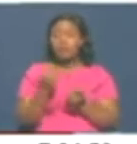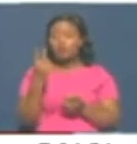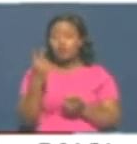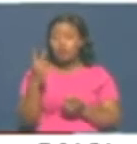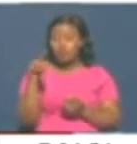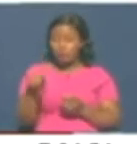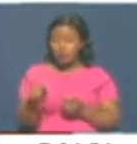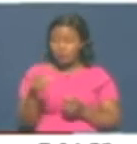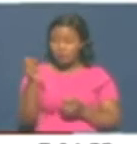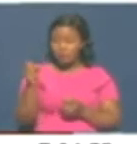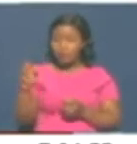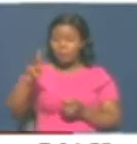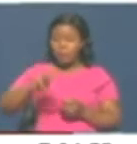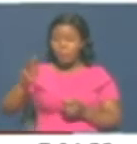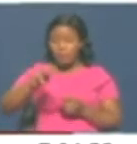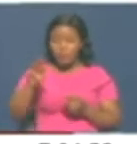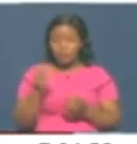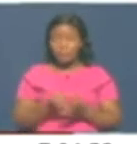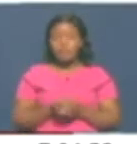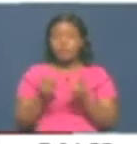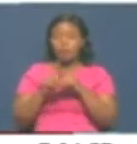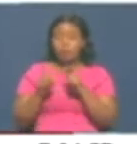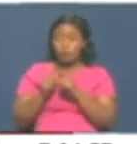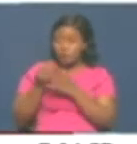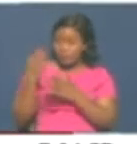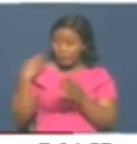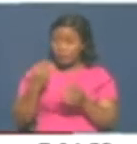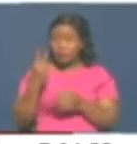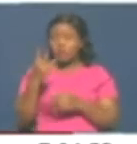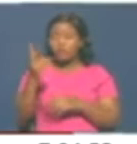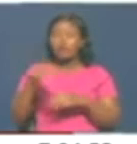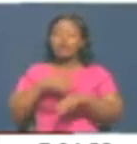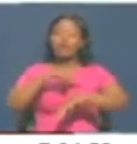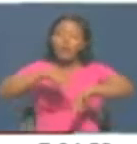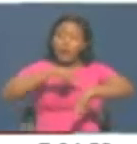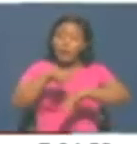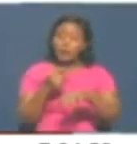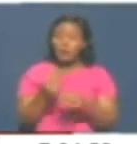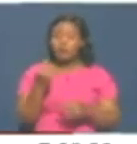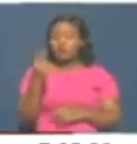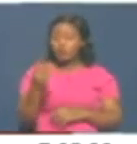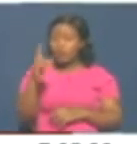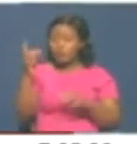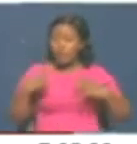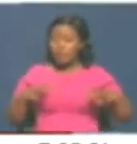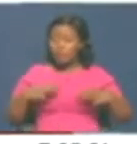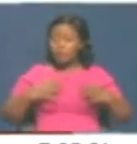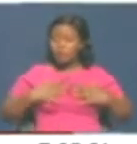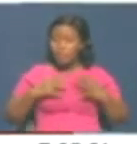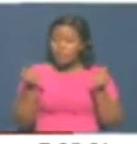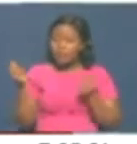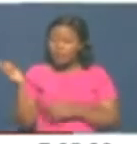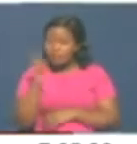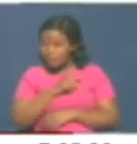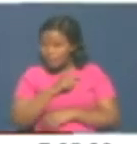2,500,000. Katika muda huo wa masaa 24, wagonjwa 231 wameripotiwa kupona na kufanya idadi